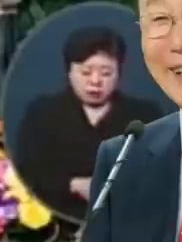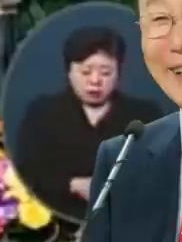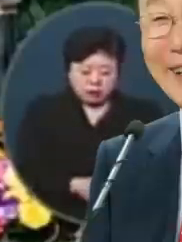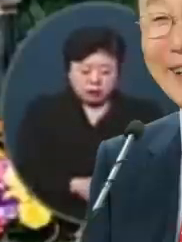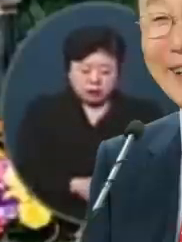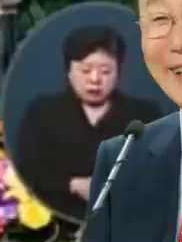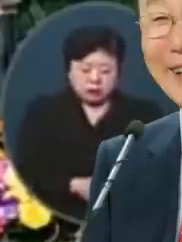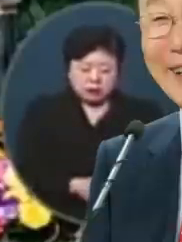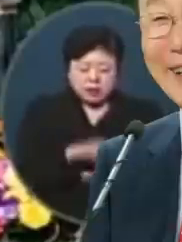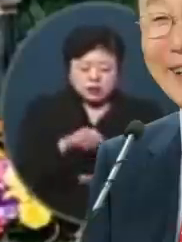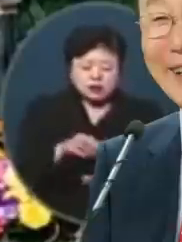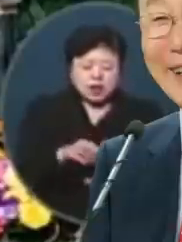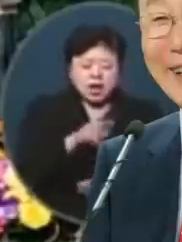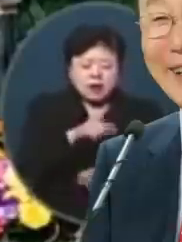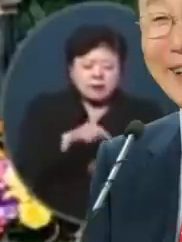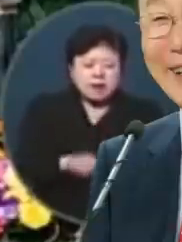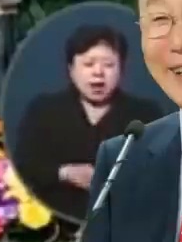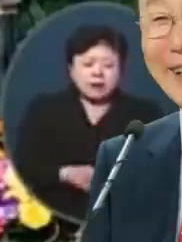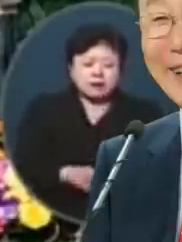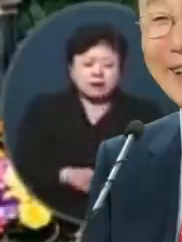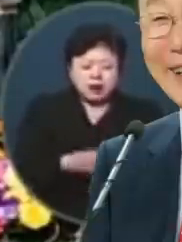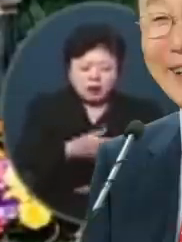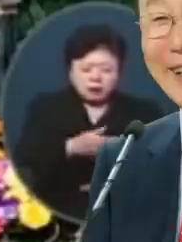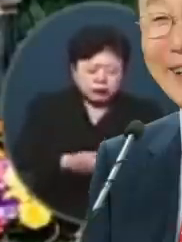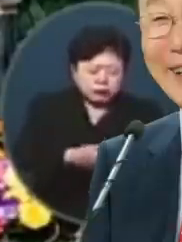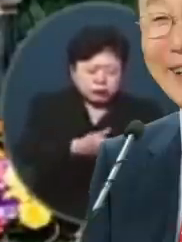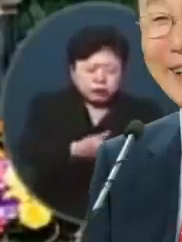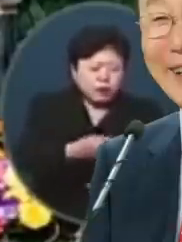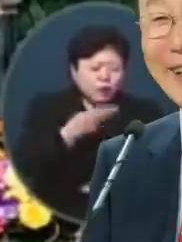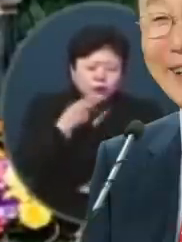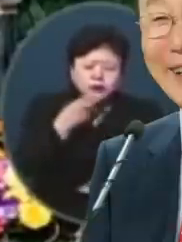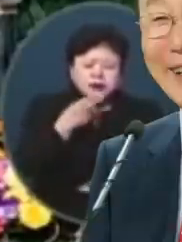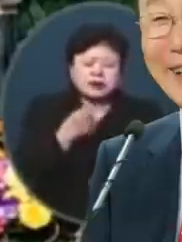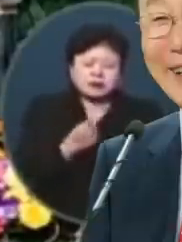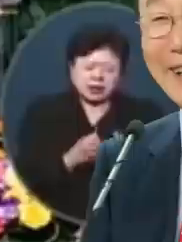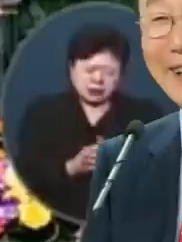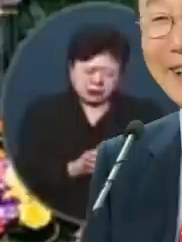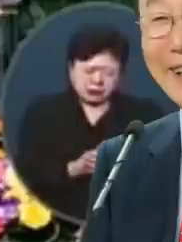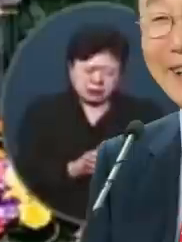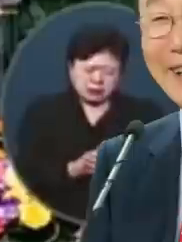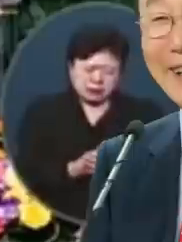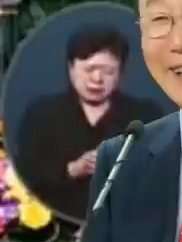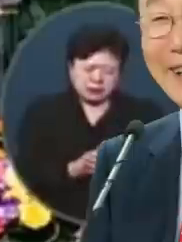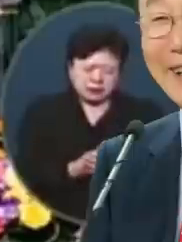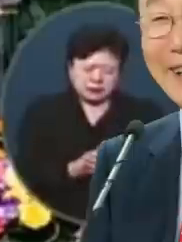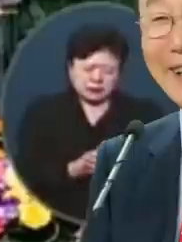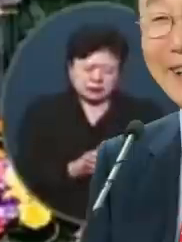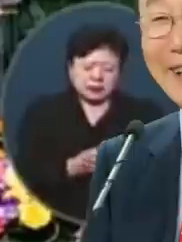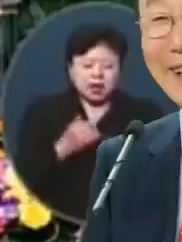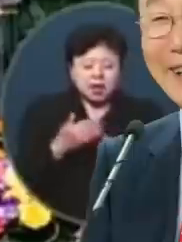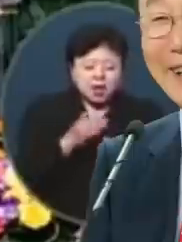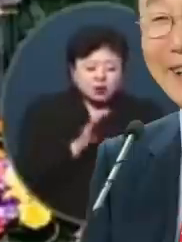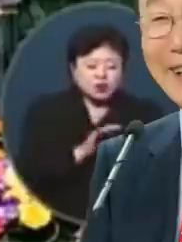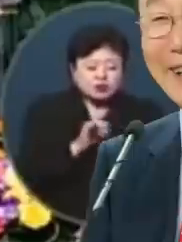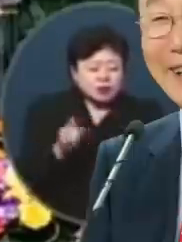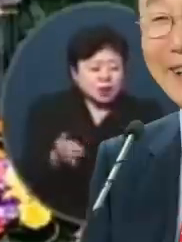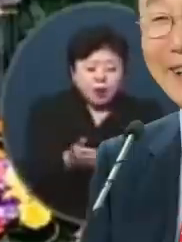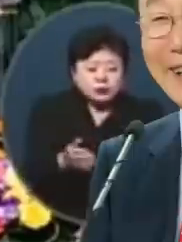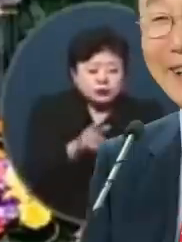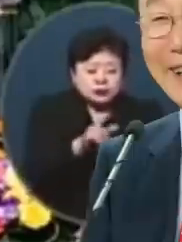이웃과 마음을 터놓을 친면이 없을 때 그런 것입니다. 도와줄 사람이 없을